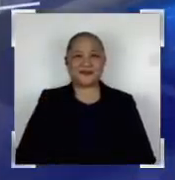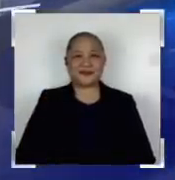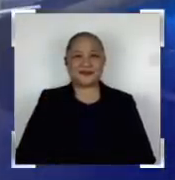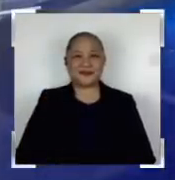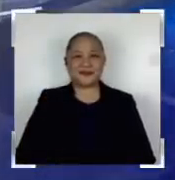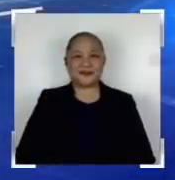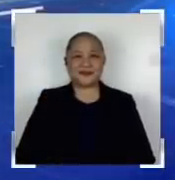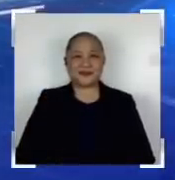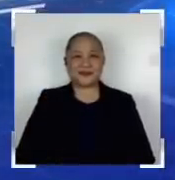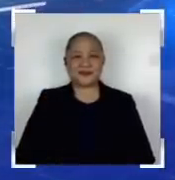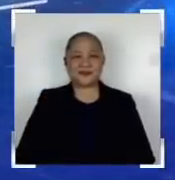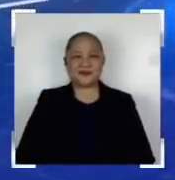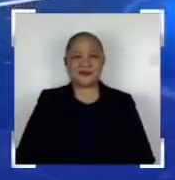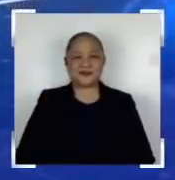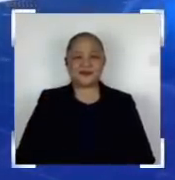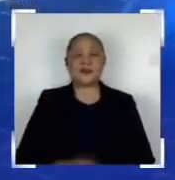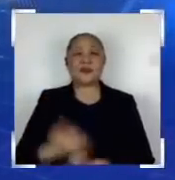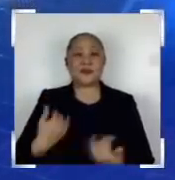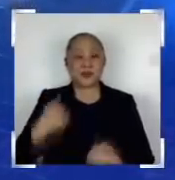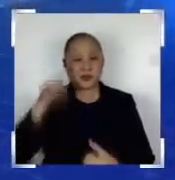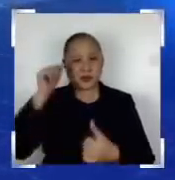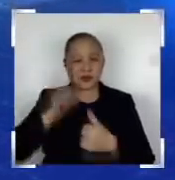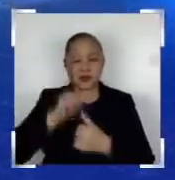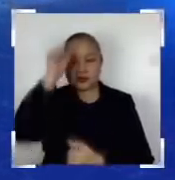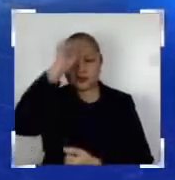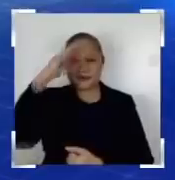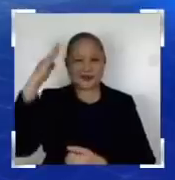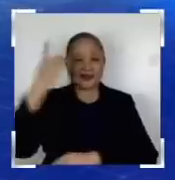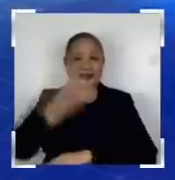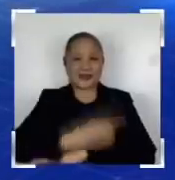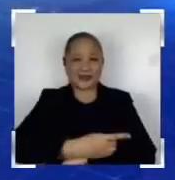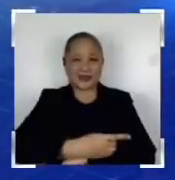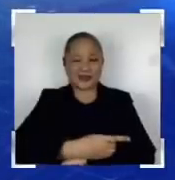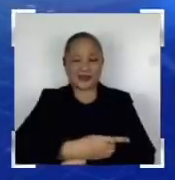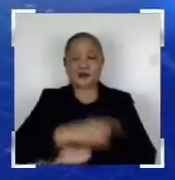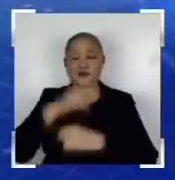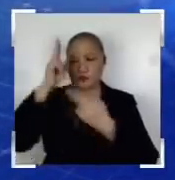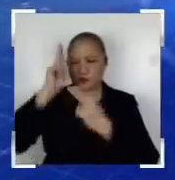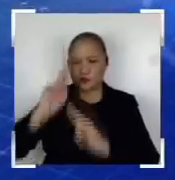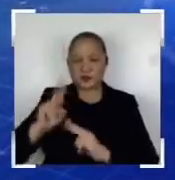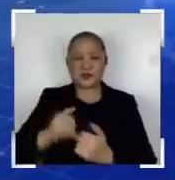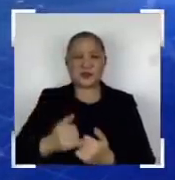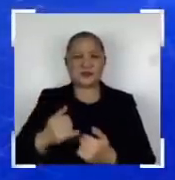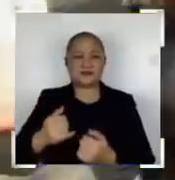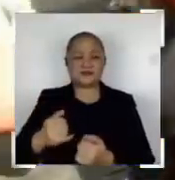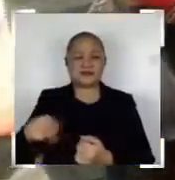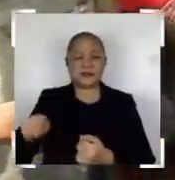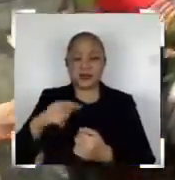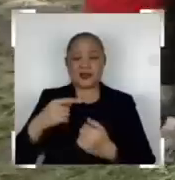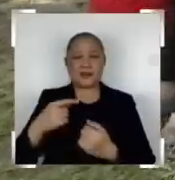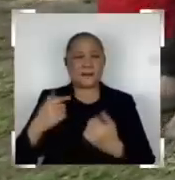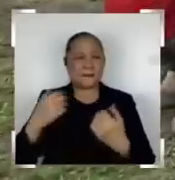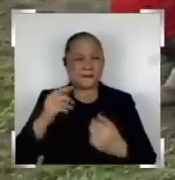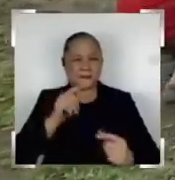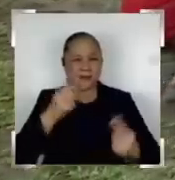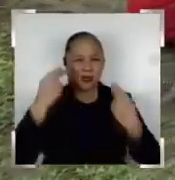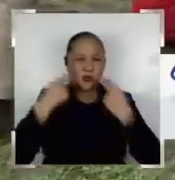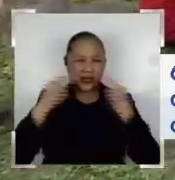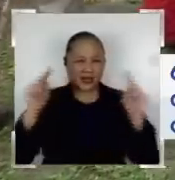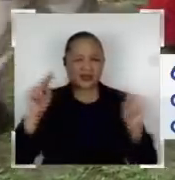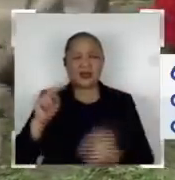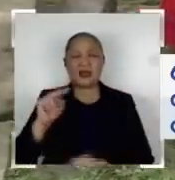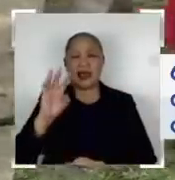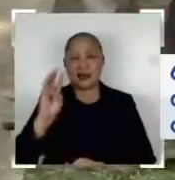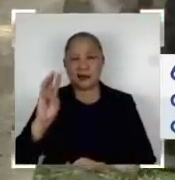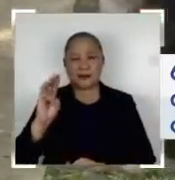Sabay po sa paggunita sa Bonifacio Day, binigyan pugay sa bantayog ng mga bayani ang 6 na martir at bayaning lumaban